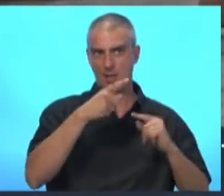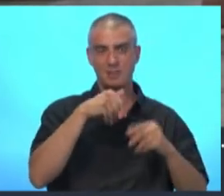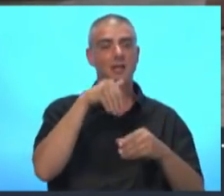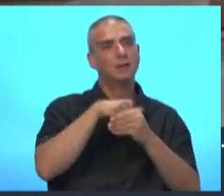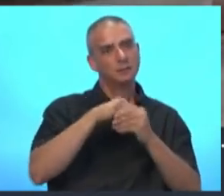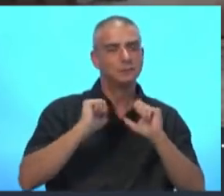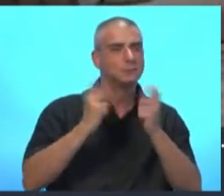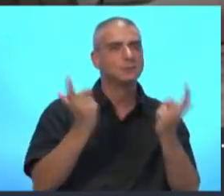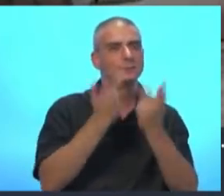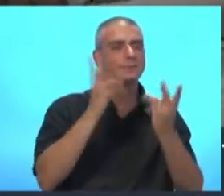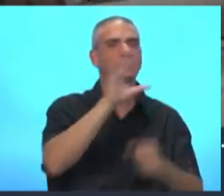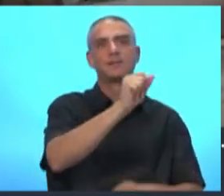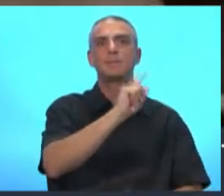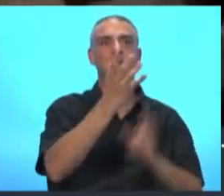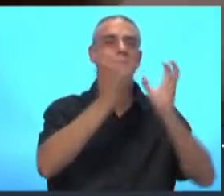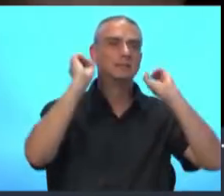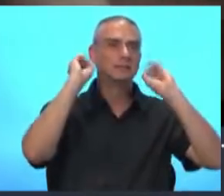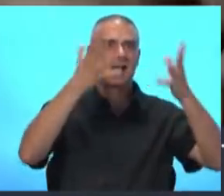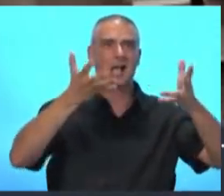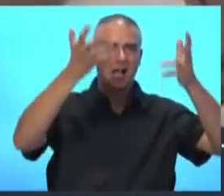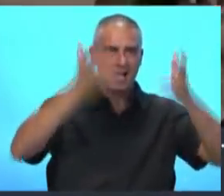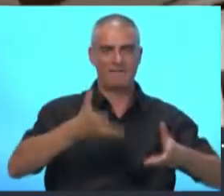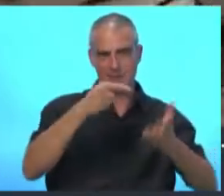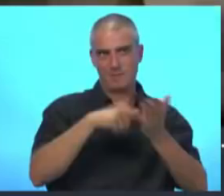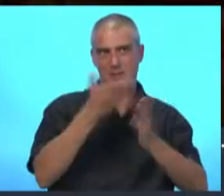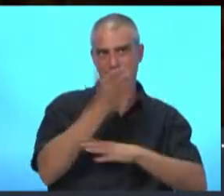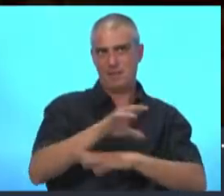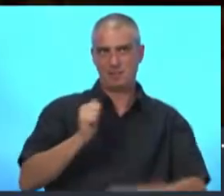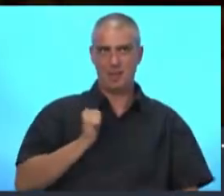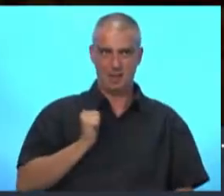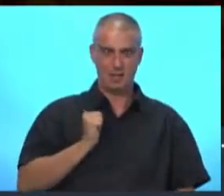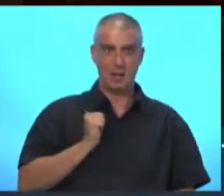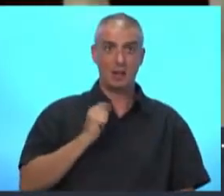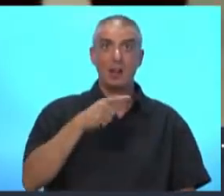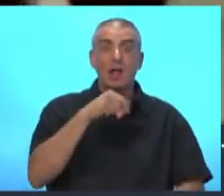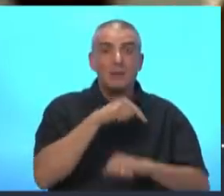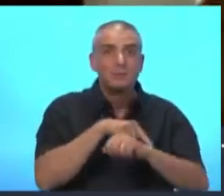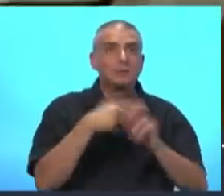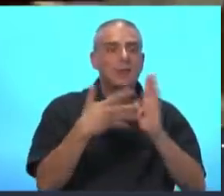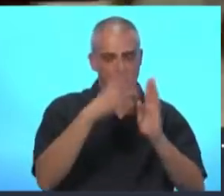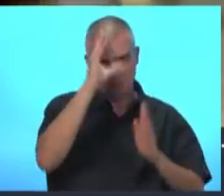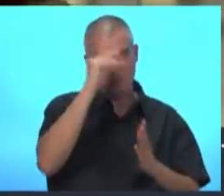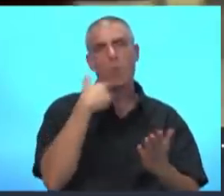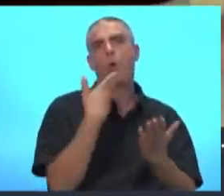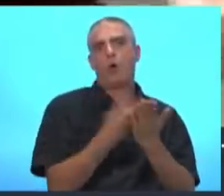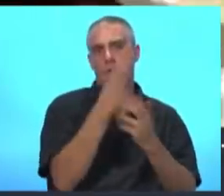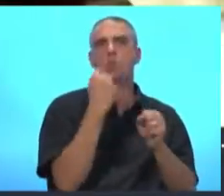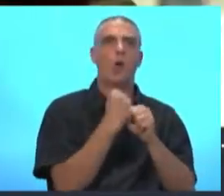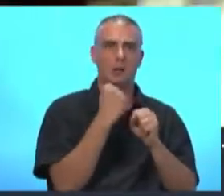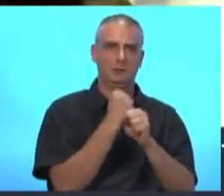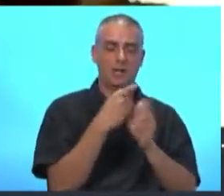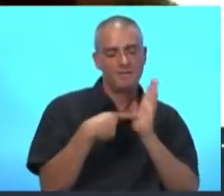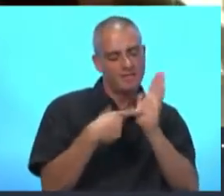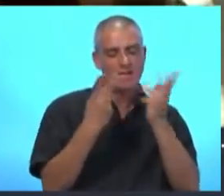מהמצוד ללכידתו של מי שהשליך את העצם הכבד שהביא למותו של לוברסקי. במהלך החקירה הודה אבו חמד במעשה ושחזר